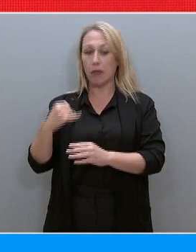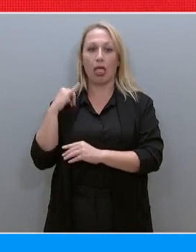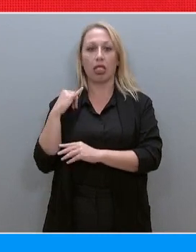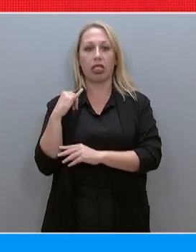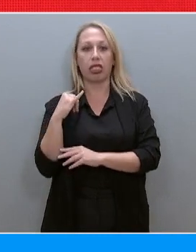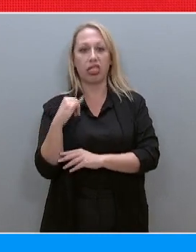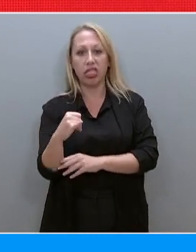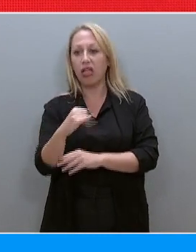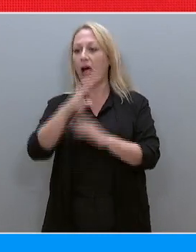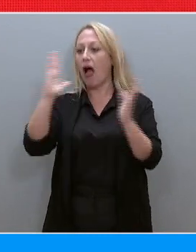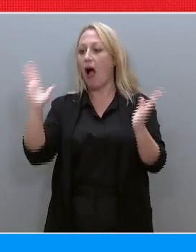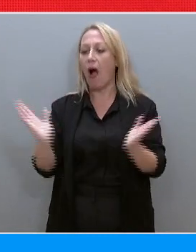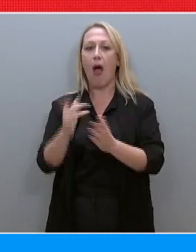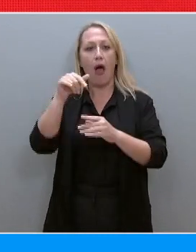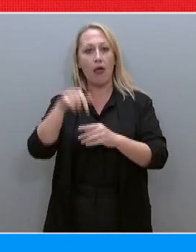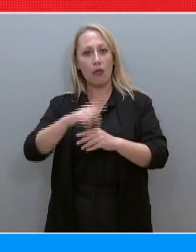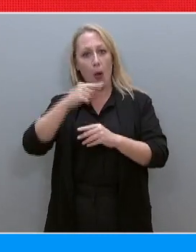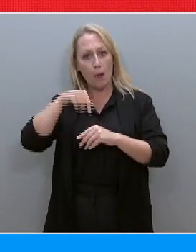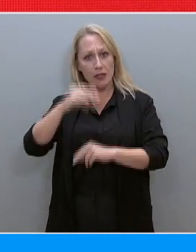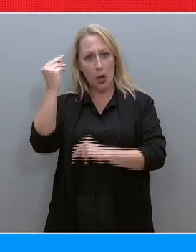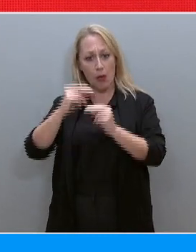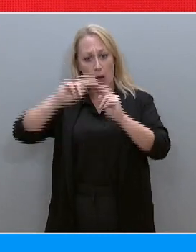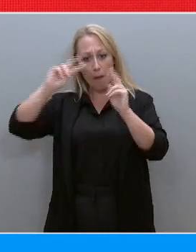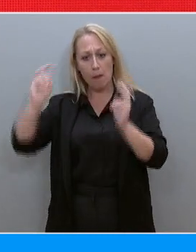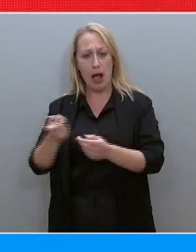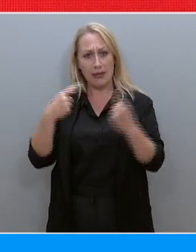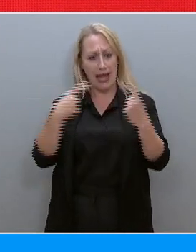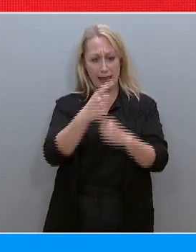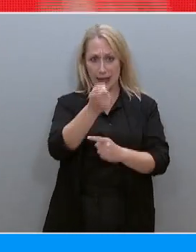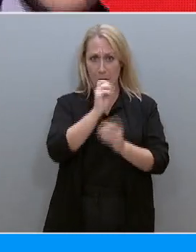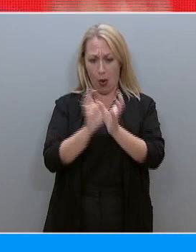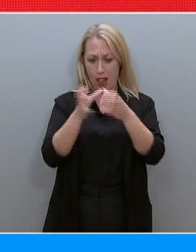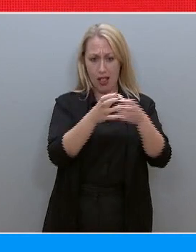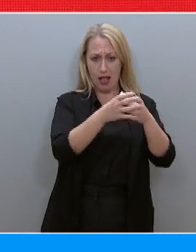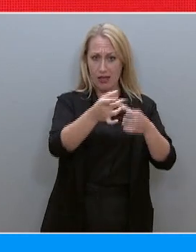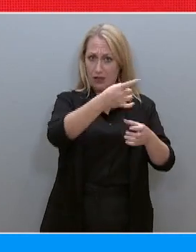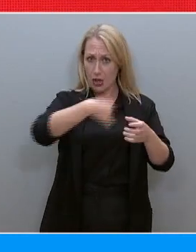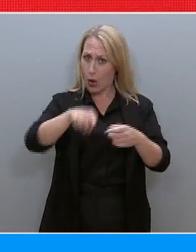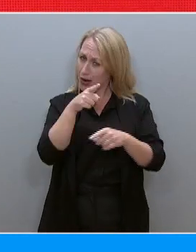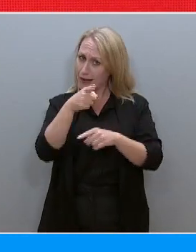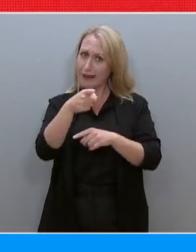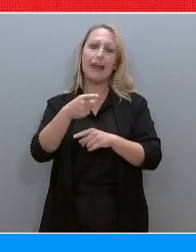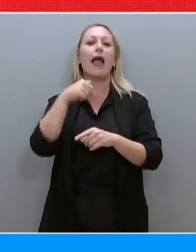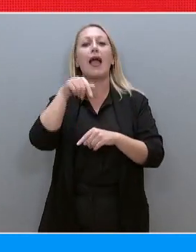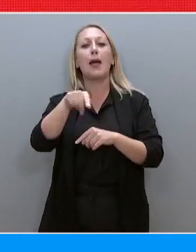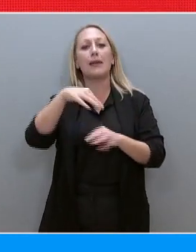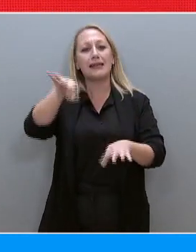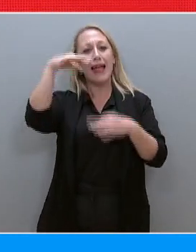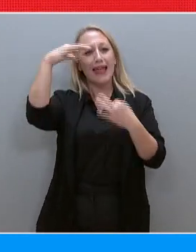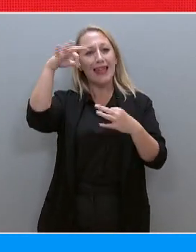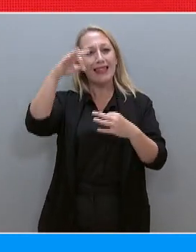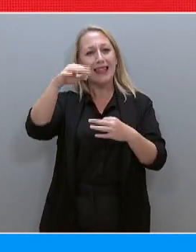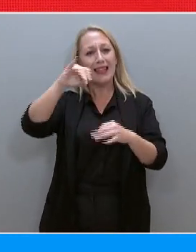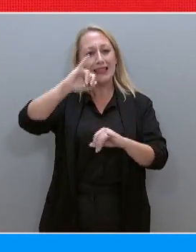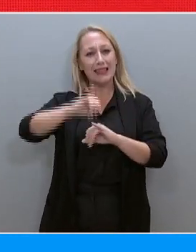υστέρων, ενώ σου έχουμε αναδείξει κόμματα της αντιπολίτευσης και όχι μόνο, και το μέσο στο οποίο εργάζεστε έχει αναδείξει πολύ έντονα